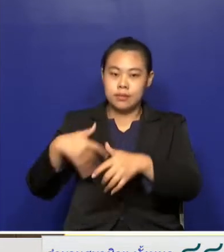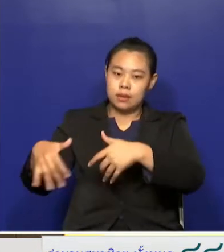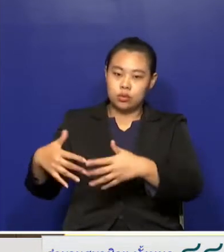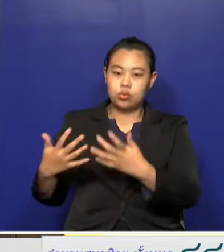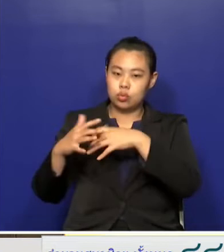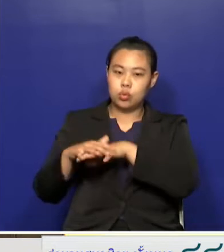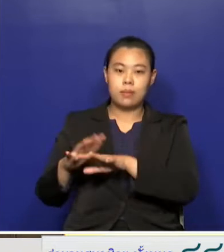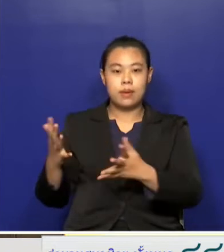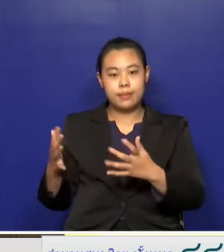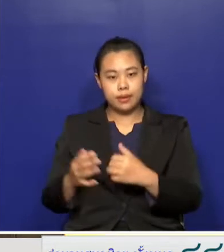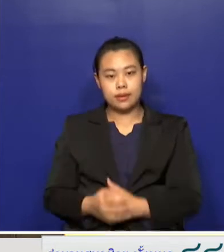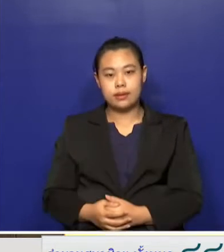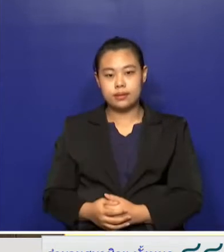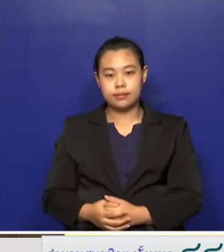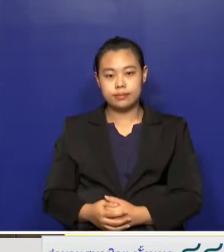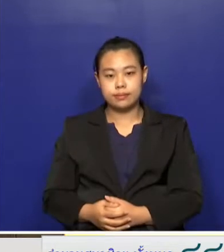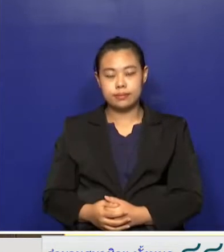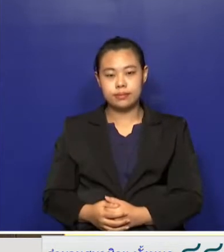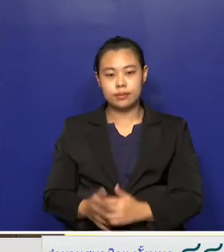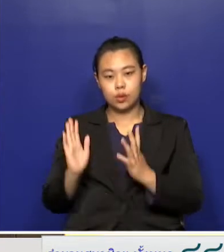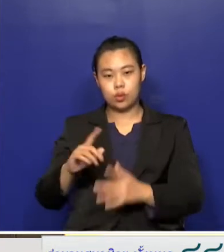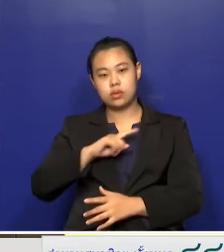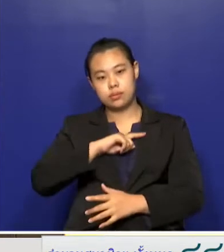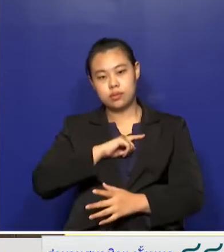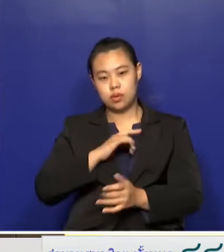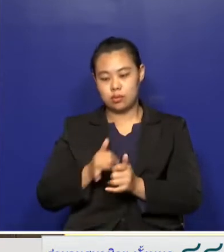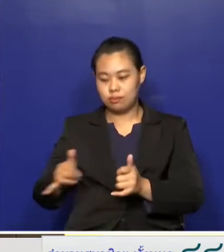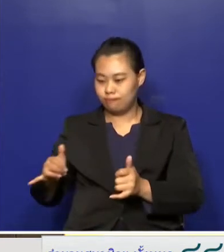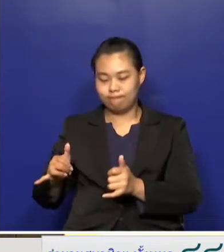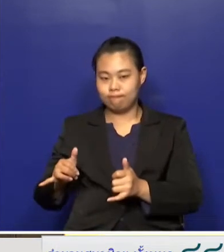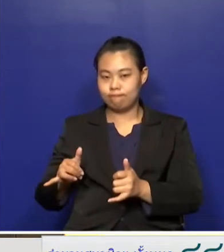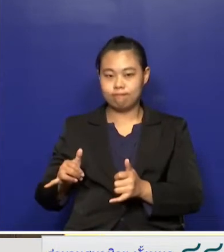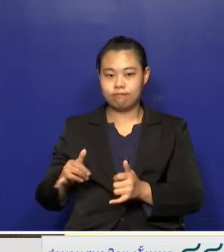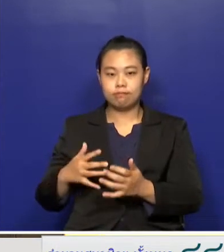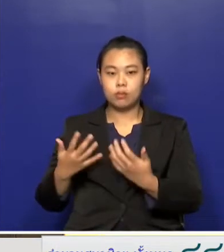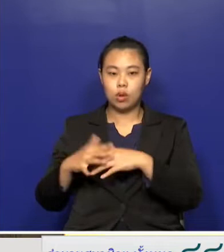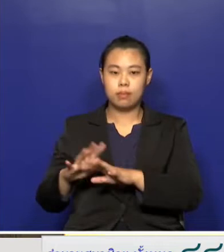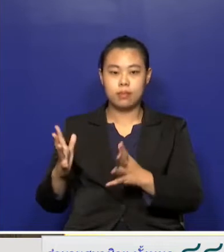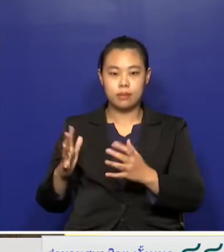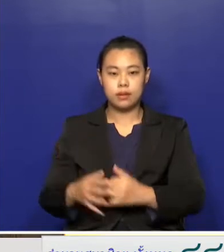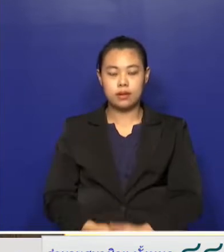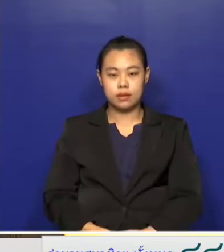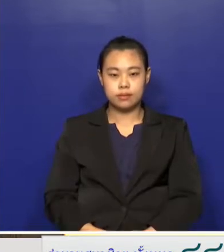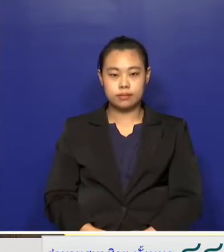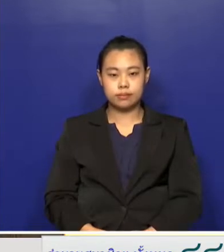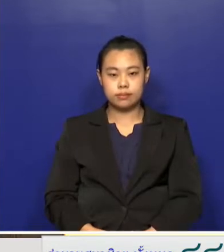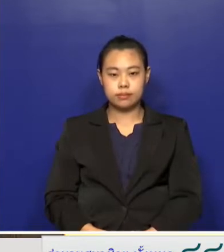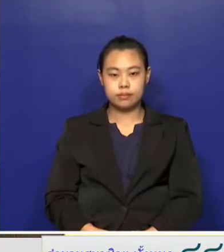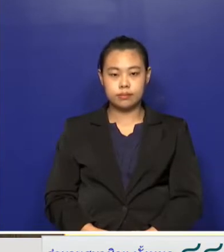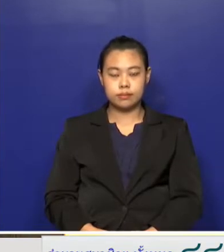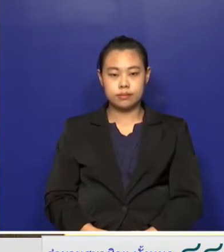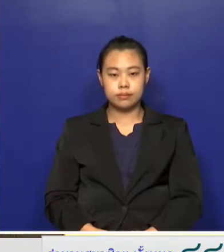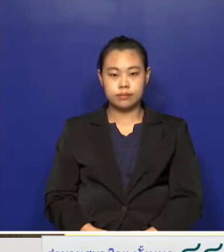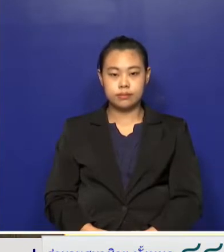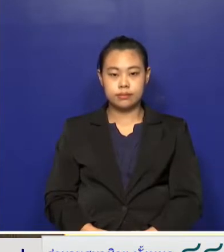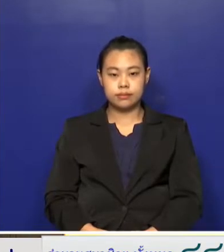อบคลุมผู้เกี่ยวข้องกับการศึกษาในทุกระดับนะครับก็จะเป็นกลุ่มคนกลุ่มเล็กๆเท่านั้นเอง